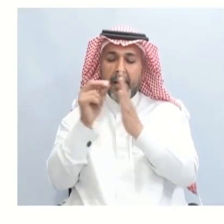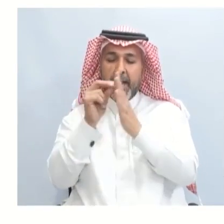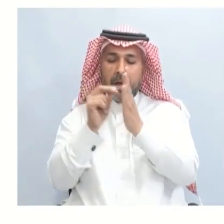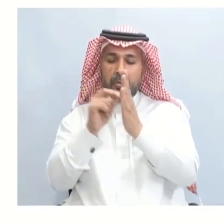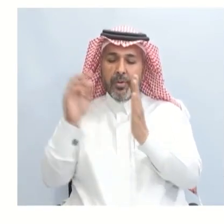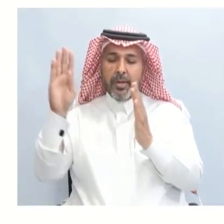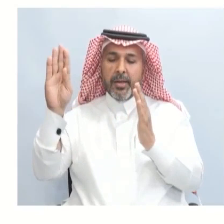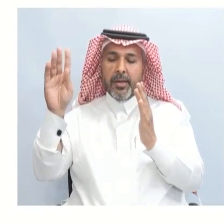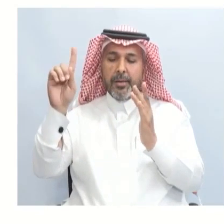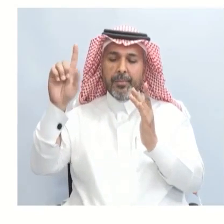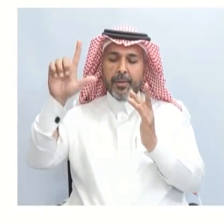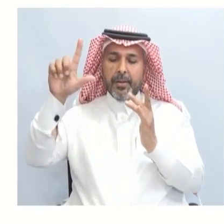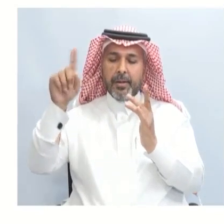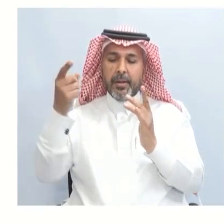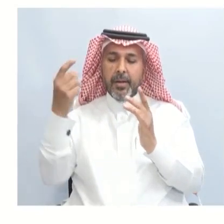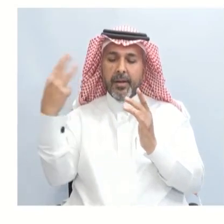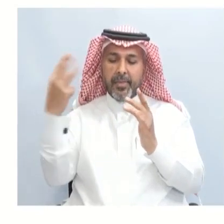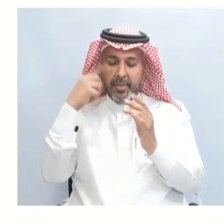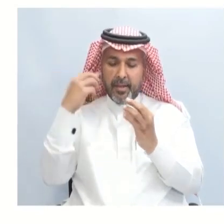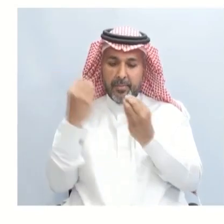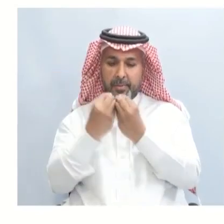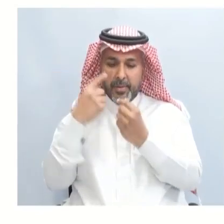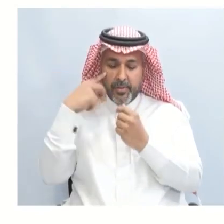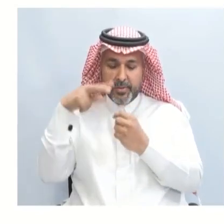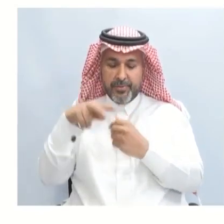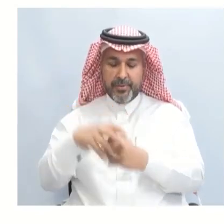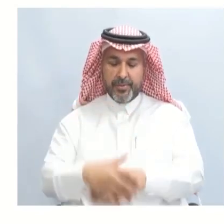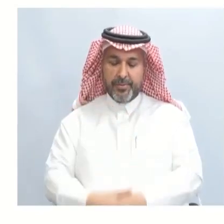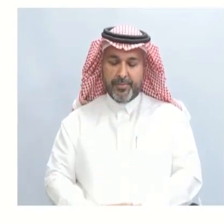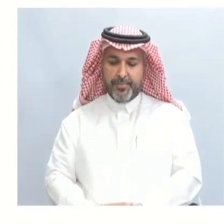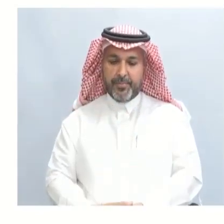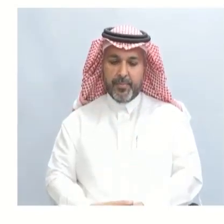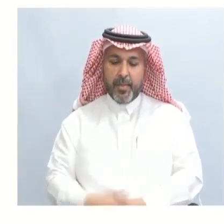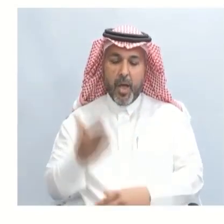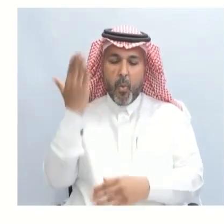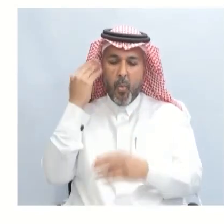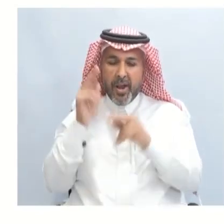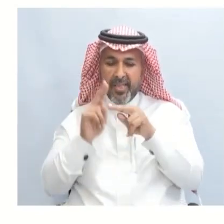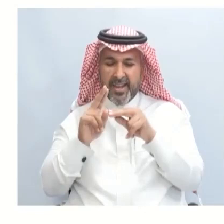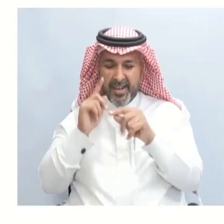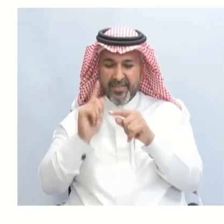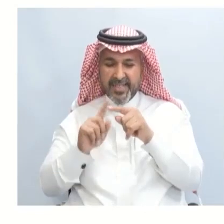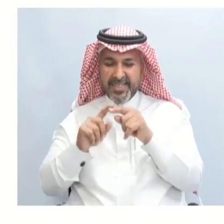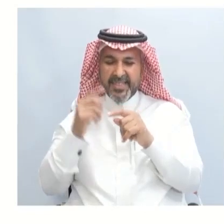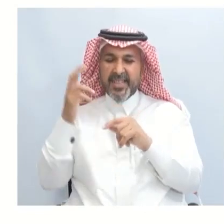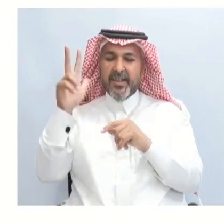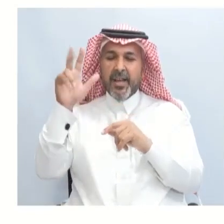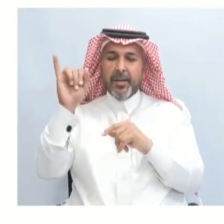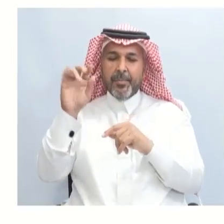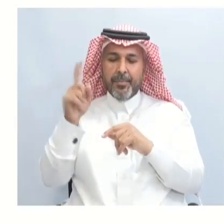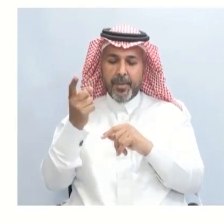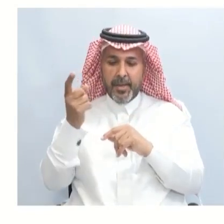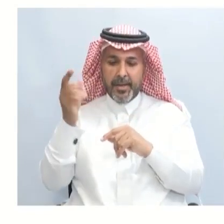الثاني بدلاله التسارع المركزي الزمن الدوري التسارع المركزي اخذناه في اولى ثانوي رمزه اي سي وهو